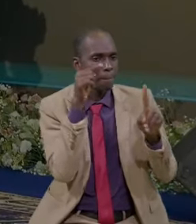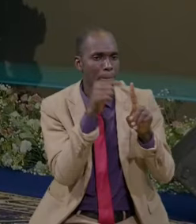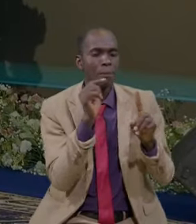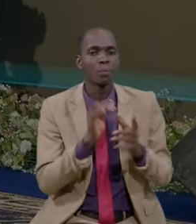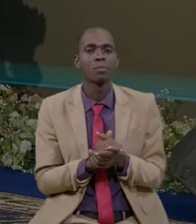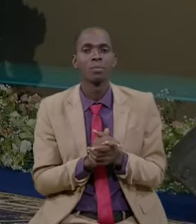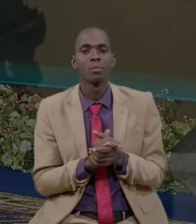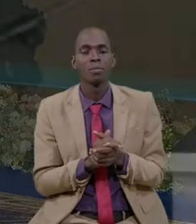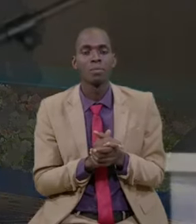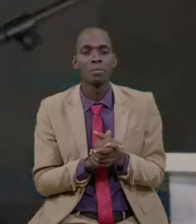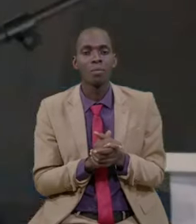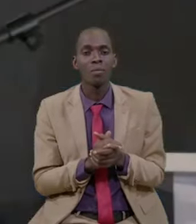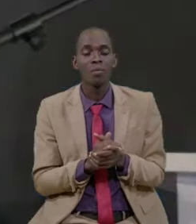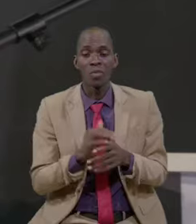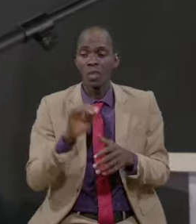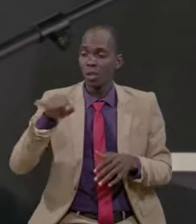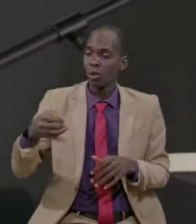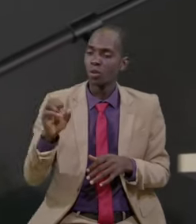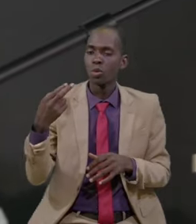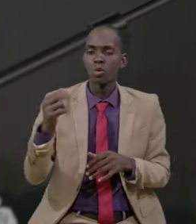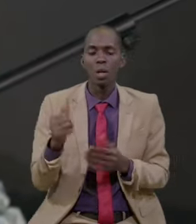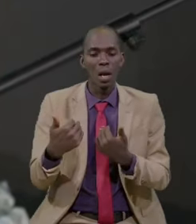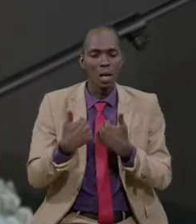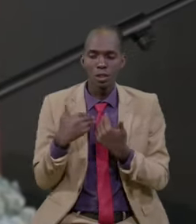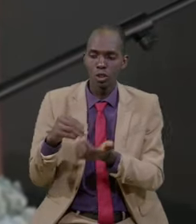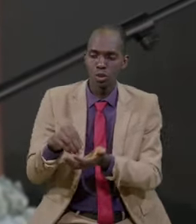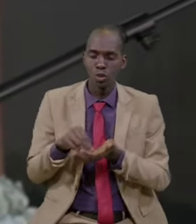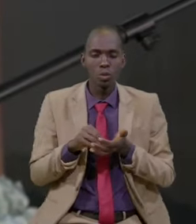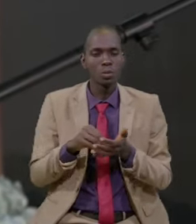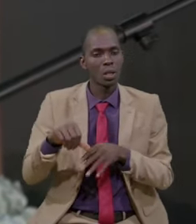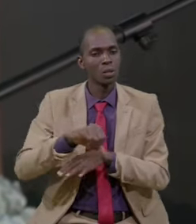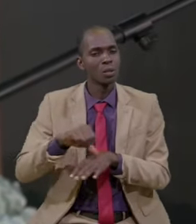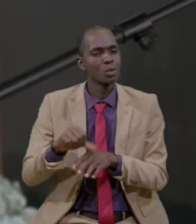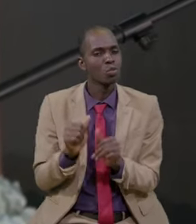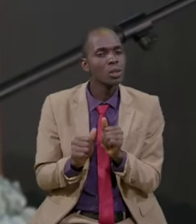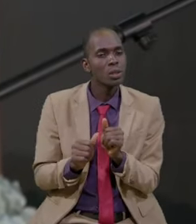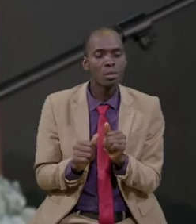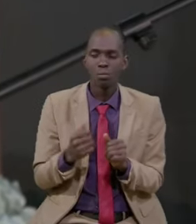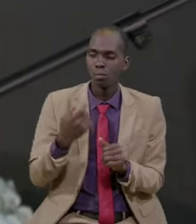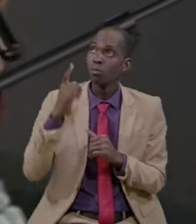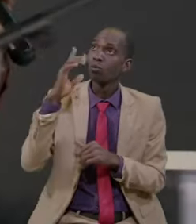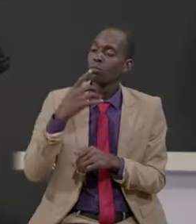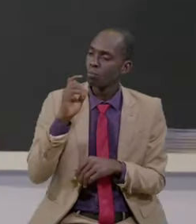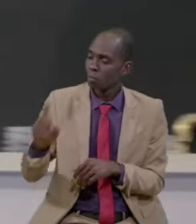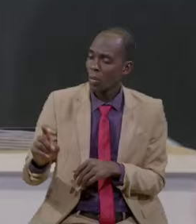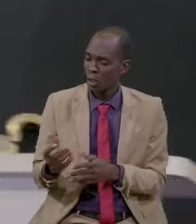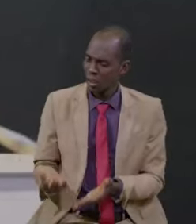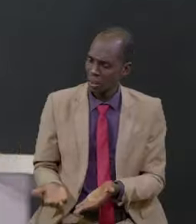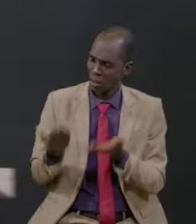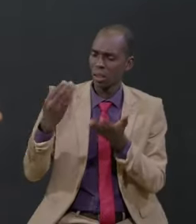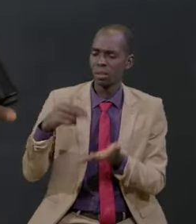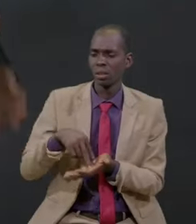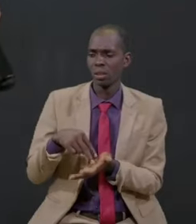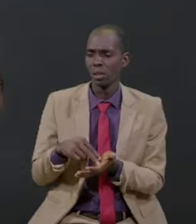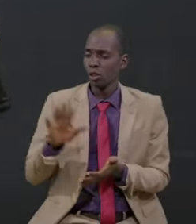l'onction. Quel type d'onction? Lève-toi. Mon serviteur Moïse est mort.